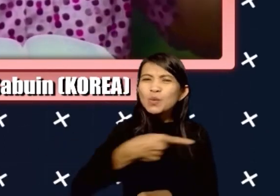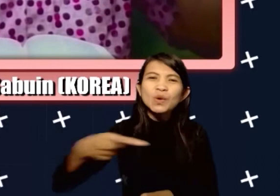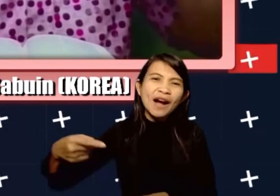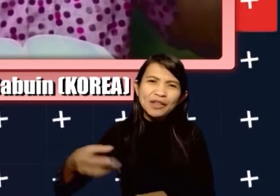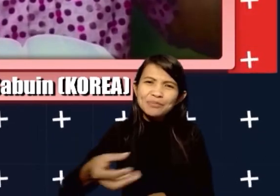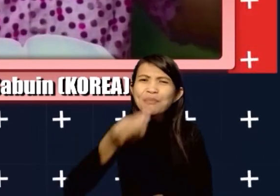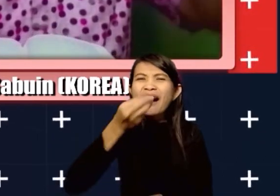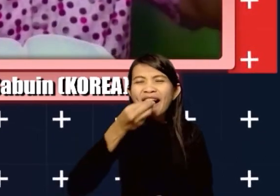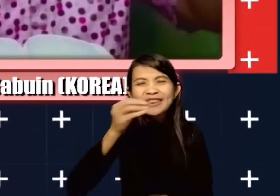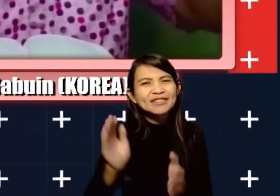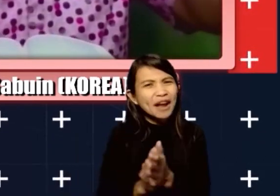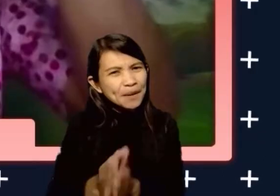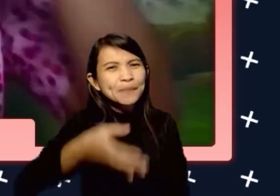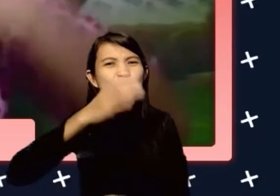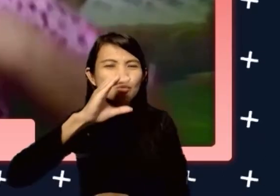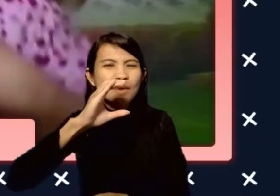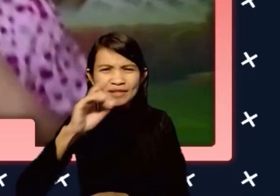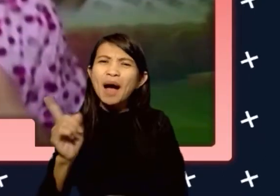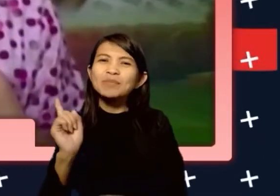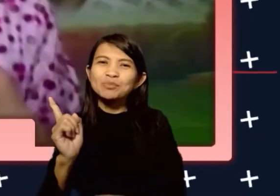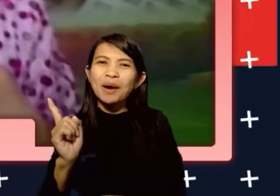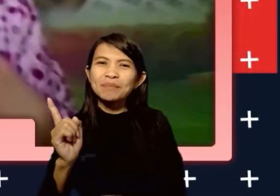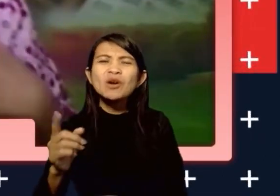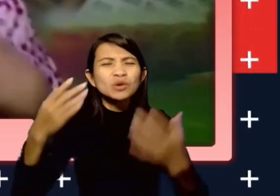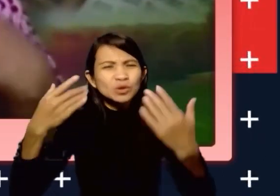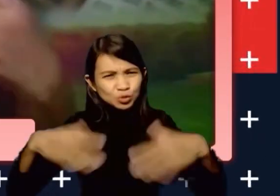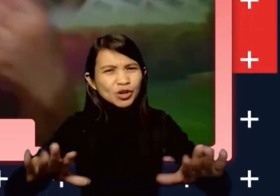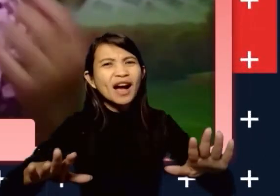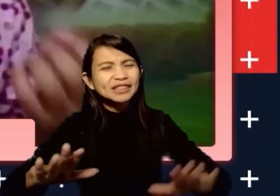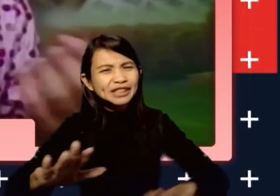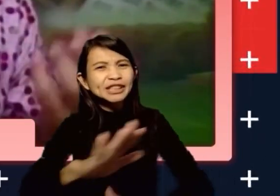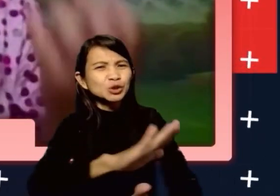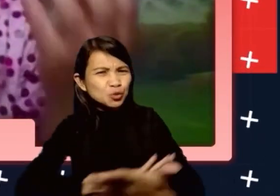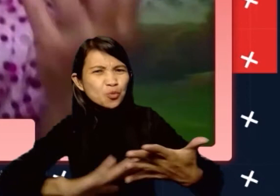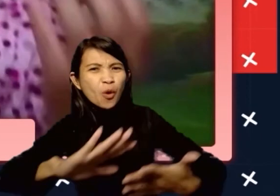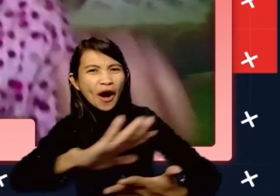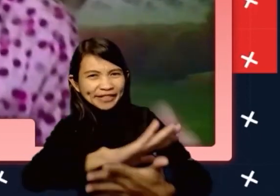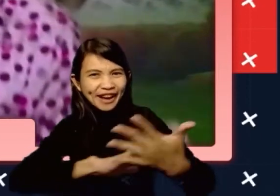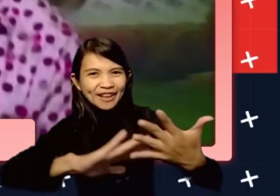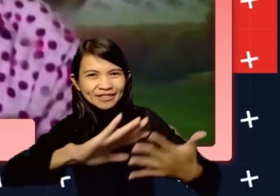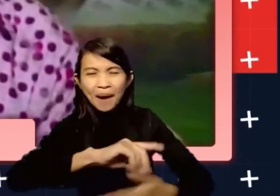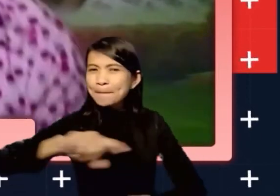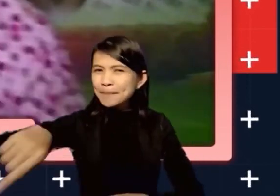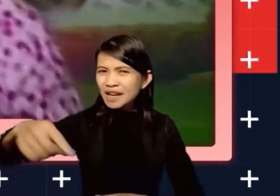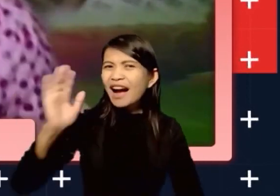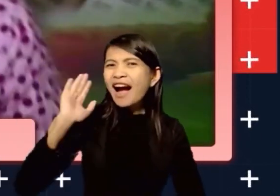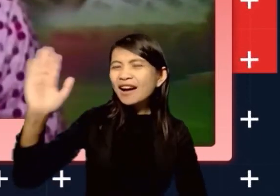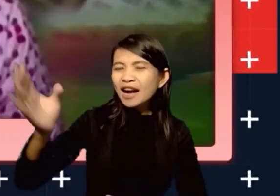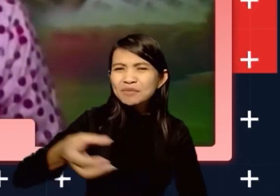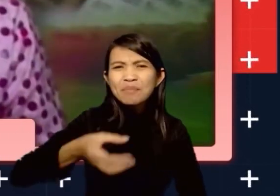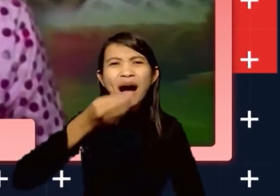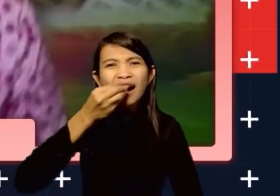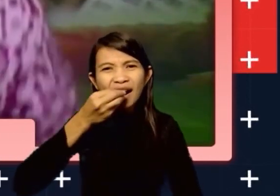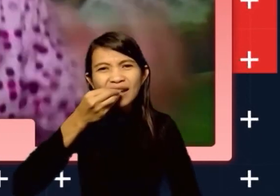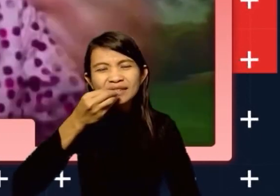Allah, mereka akan makan dengan cemas, mereka akan minum juga dengan serba kekurangan, makannya tidak